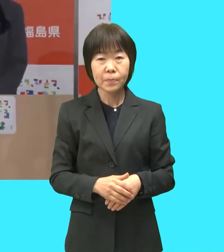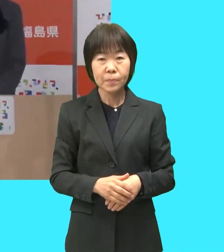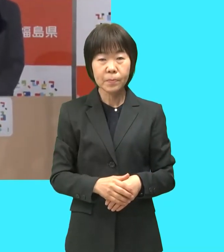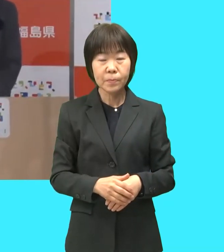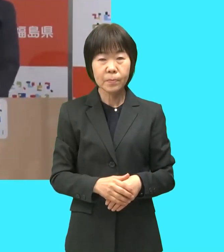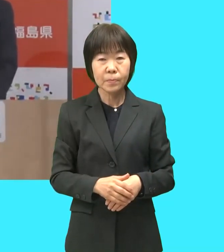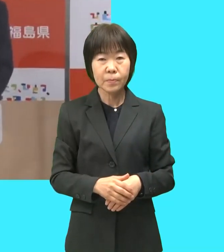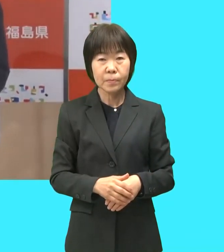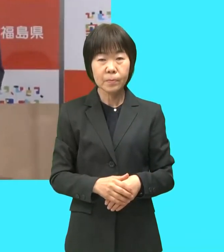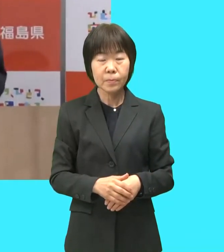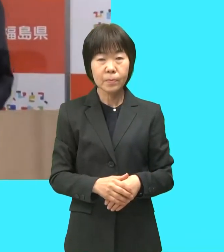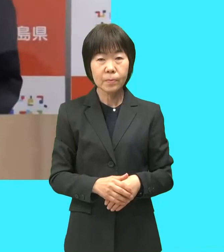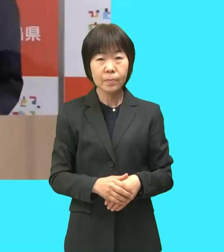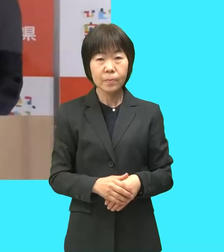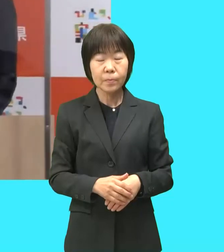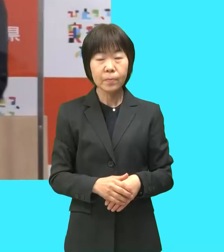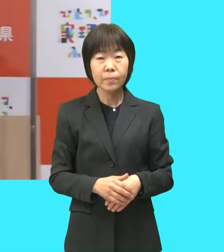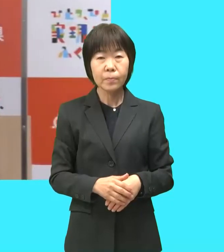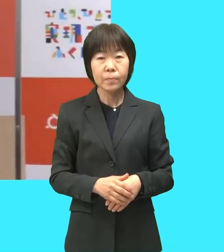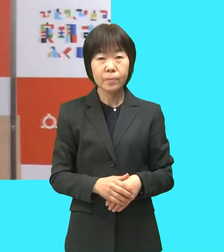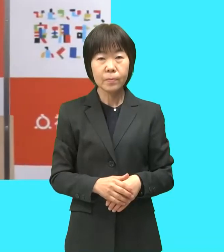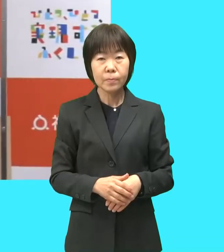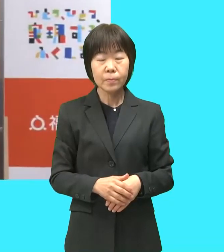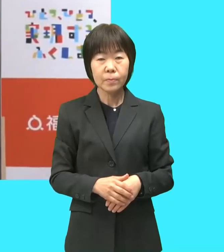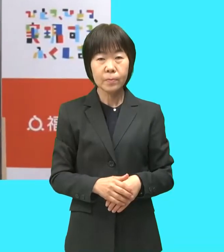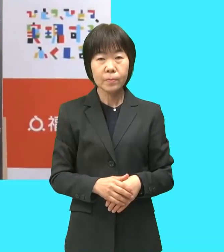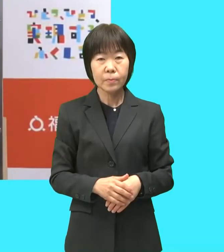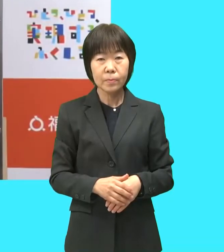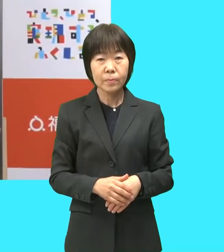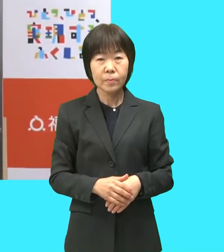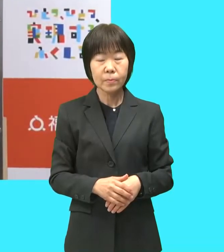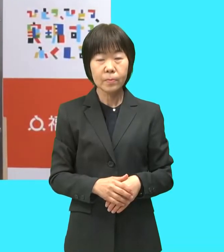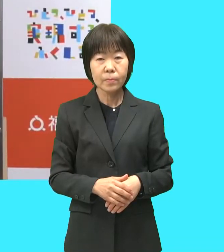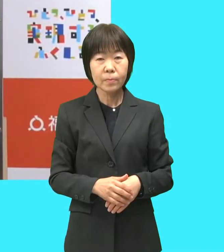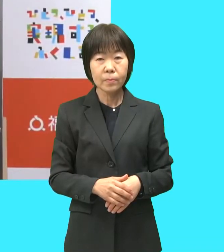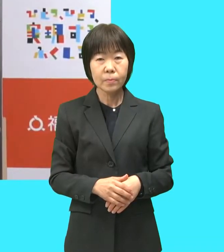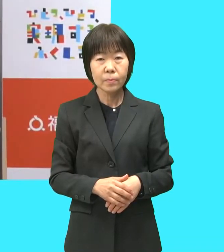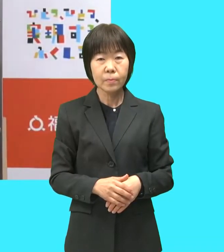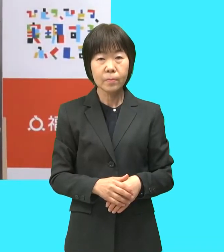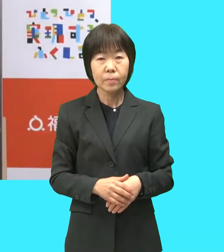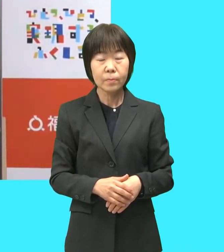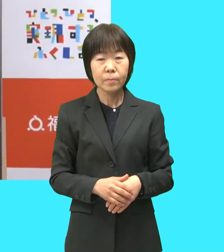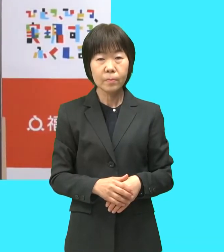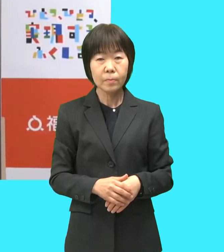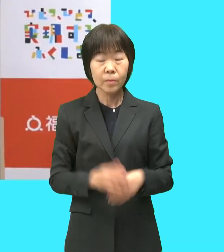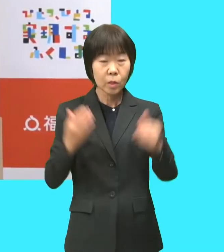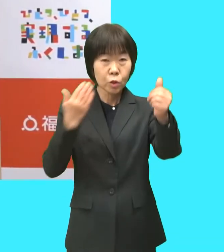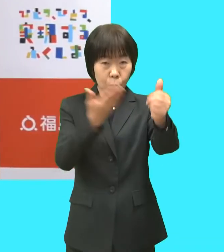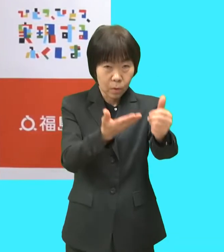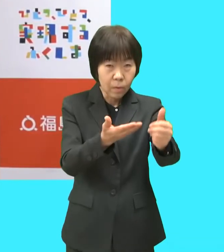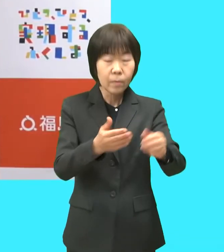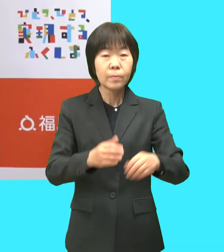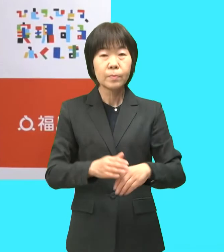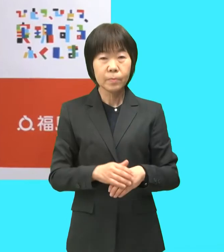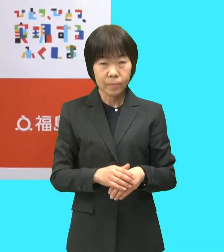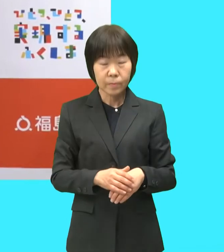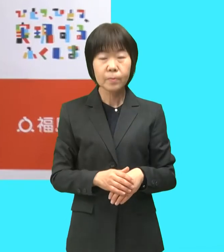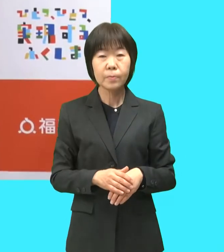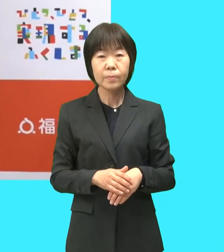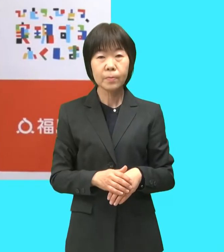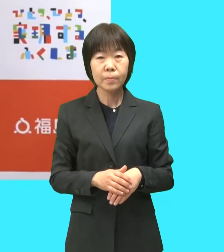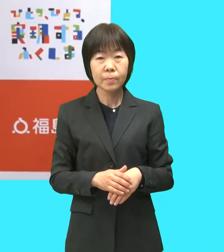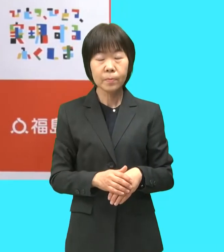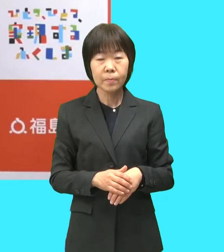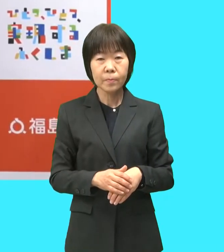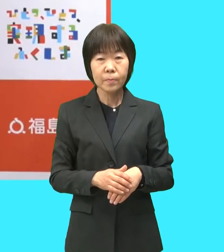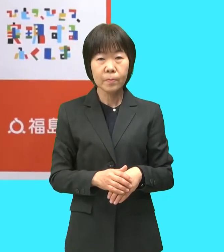ありがとうございます。 その他はございますでしょうか。では一番後ろ、福島民友 民友新聞水野と申します、はい、よろしくお願いします。 よろしくお